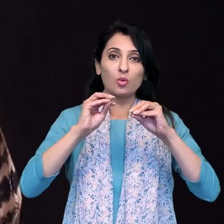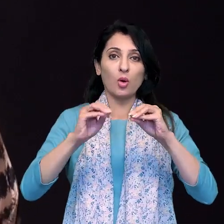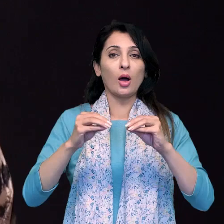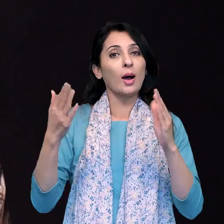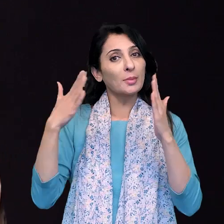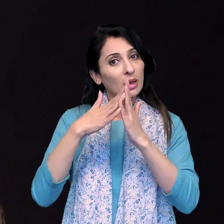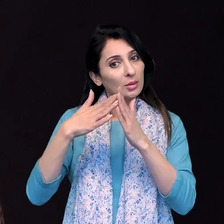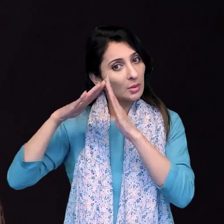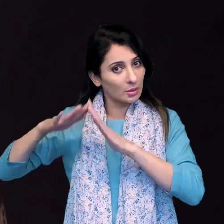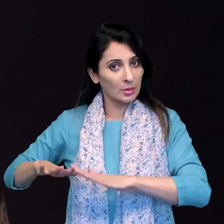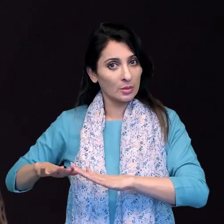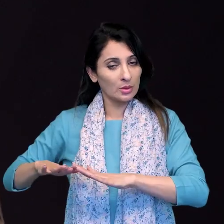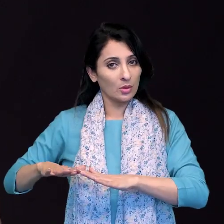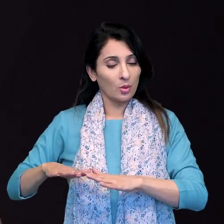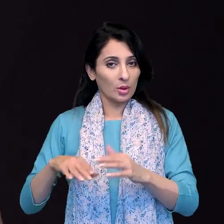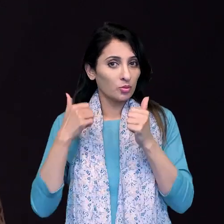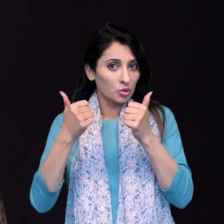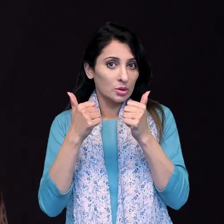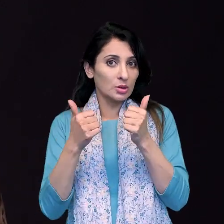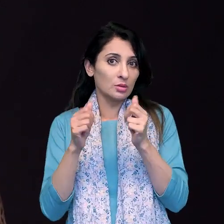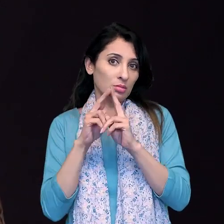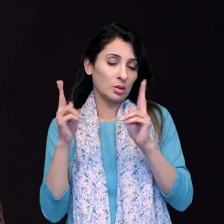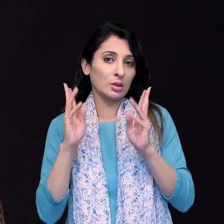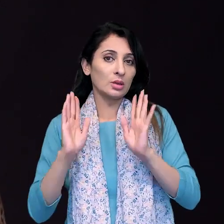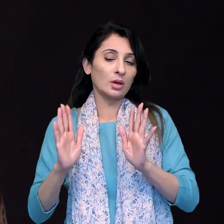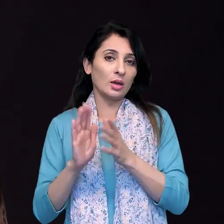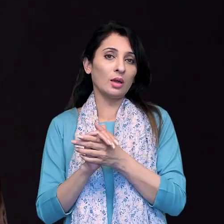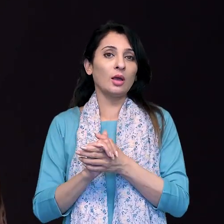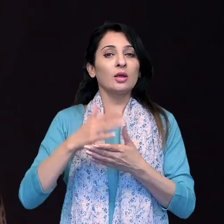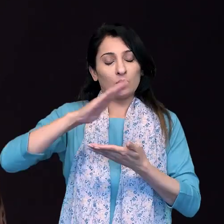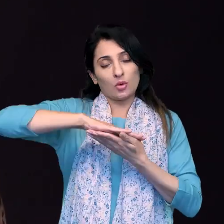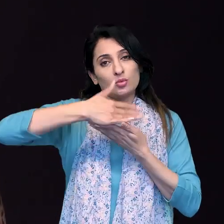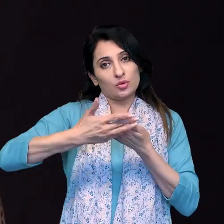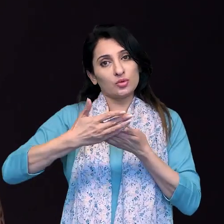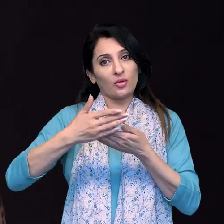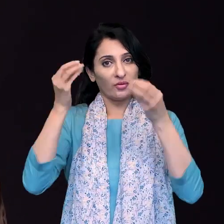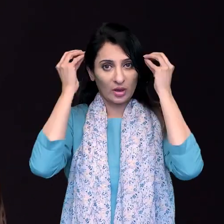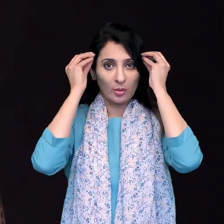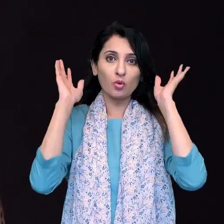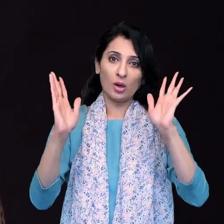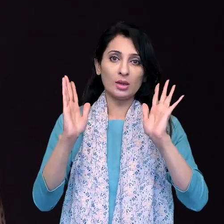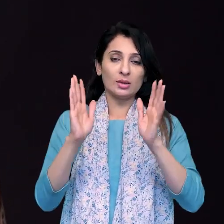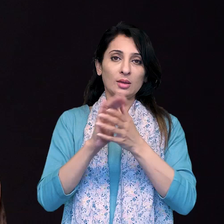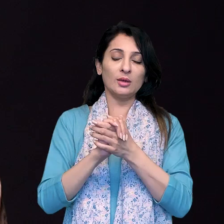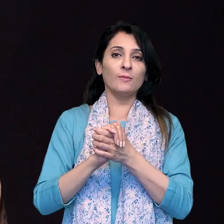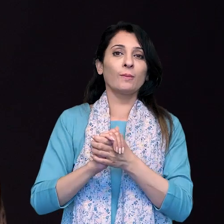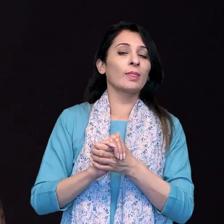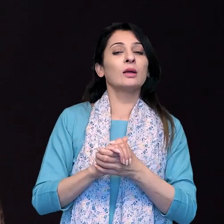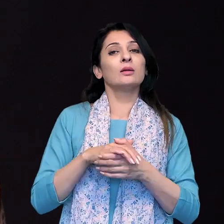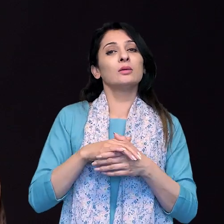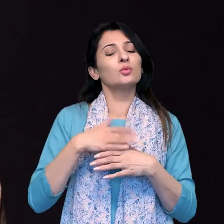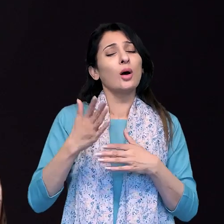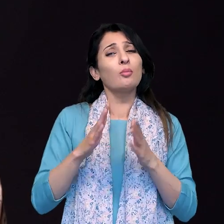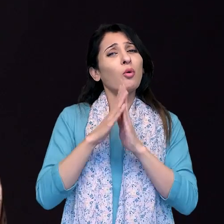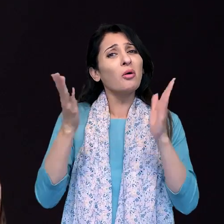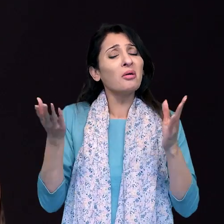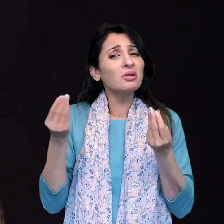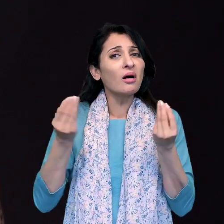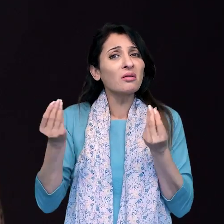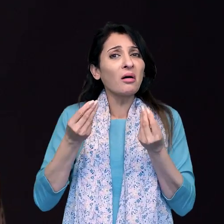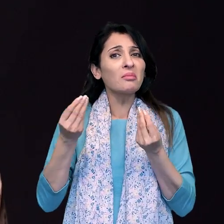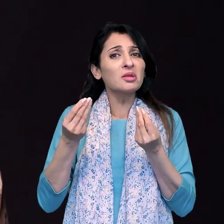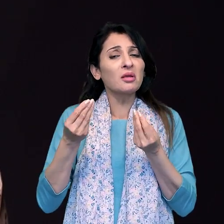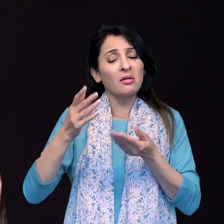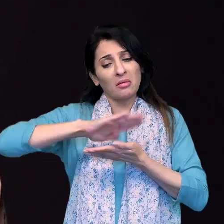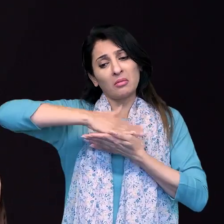बैठे, इफ़ यू हैव द राइट स्किल्स, द राइट बैकग्राउंड, आपको कंप्यूटर सॉफ्टवेयर आते हैं लाइक पाइथन एंड अदर्स, यू कैन वेरी